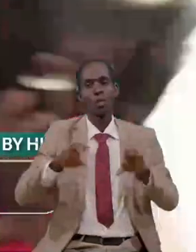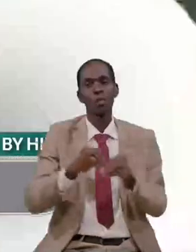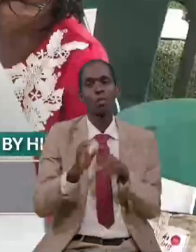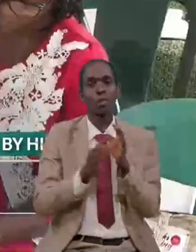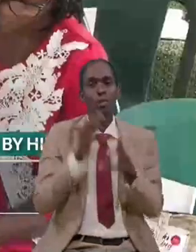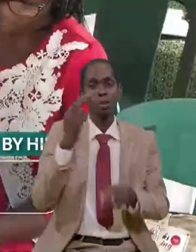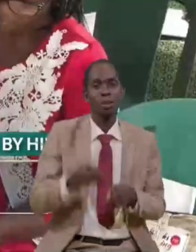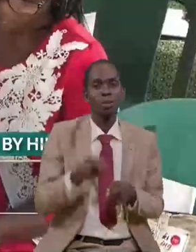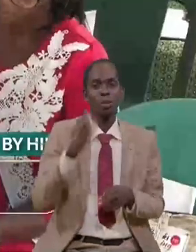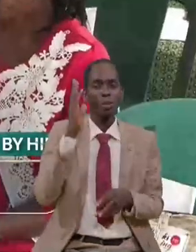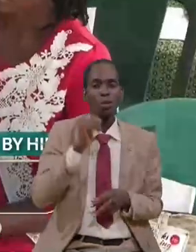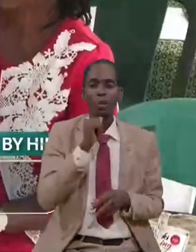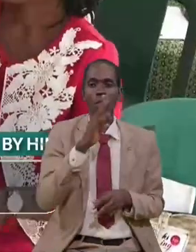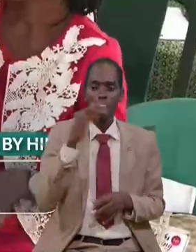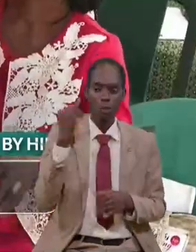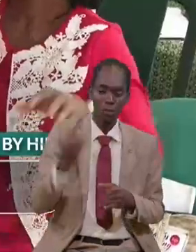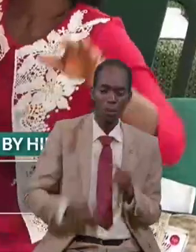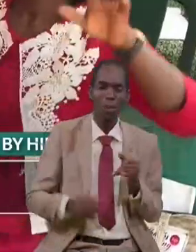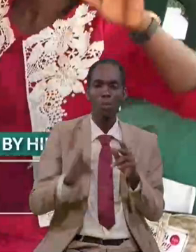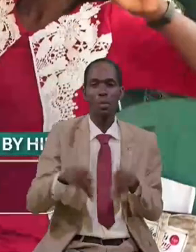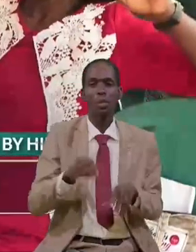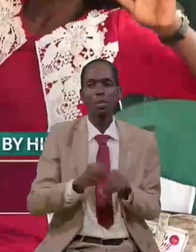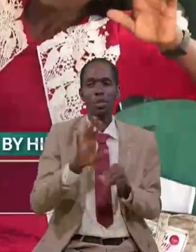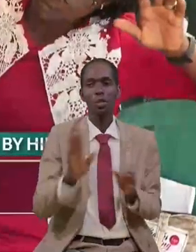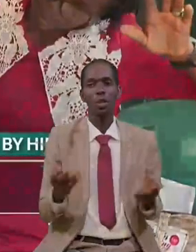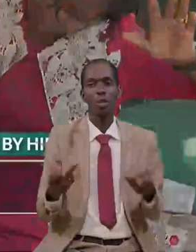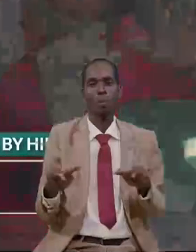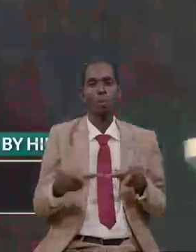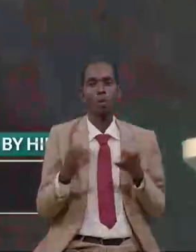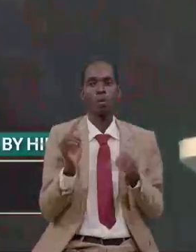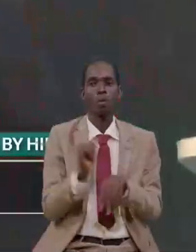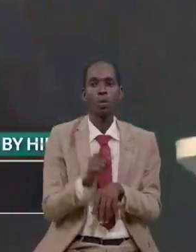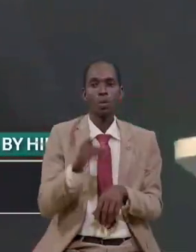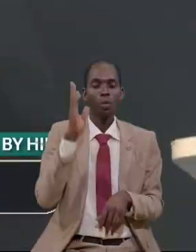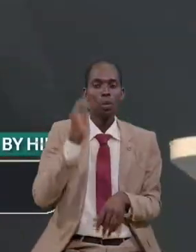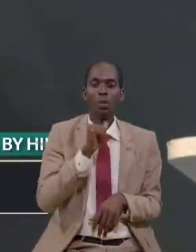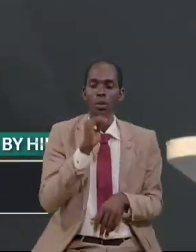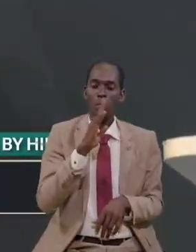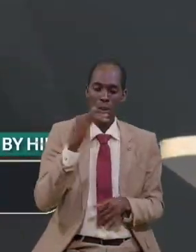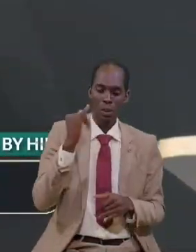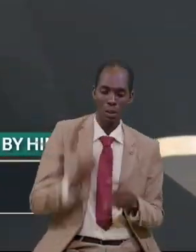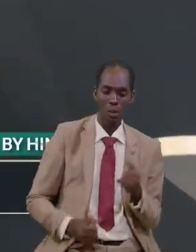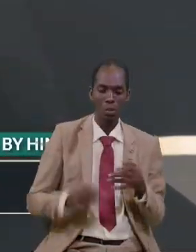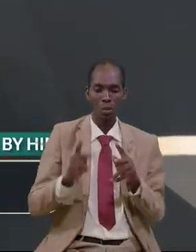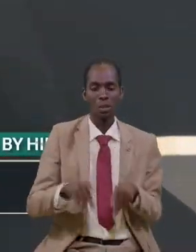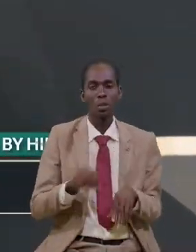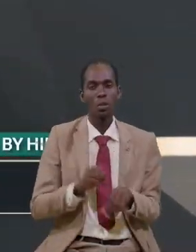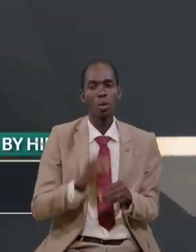serpillère pour quelqu'un au bureau. Tu ne seras pas une serpillère dans ton état.